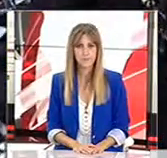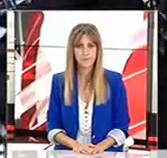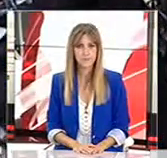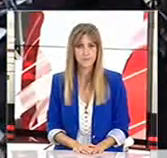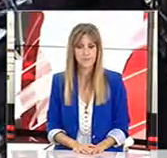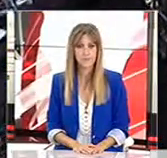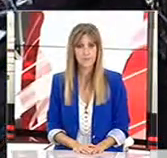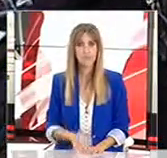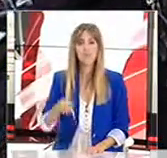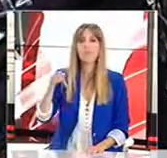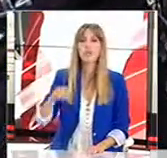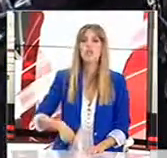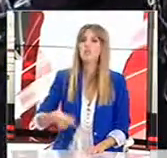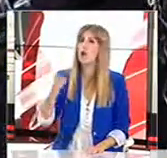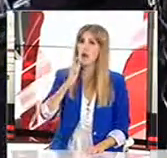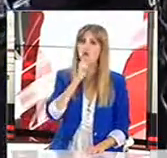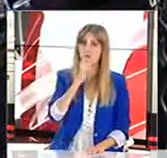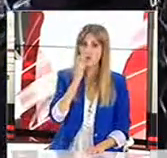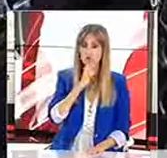Μαρία. Εδώ κύριε Πρόεδρε.